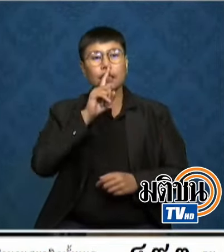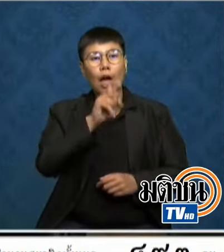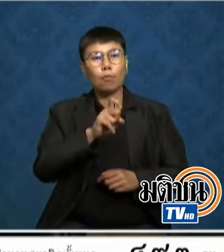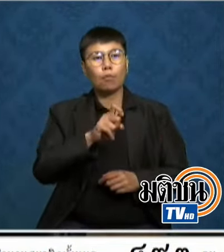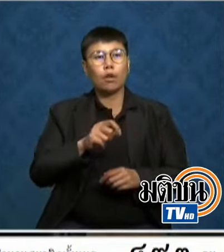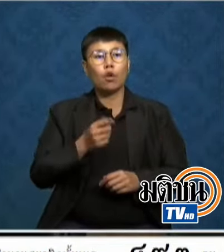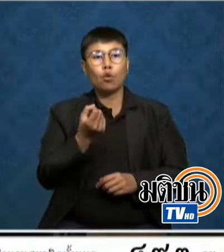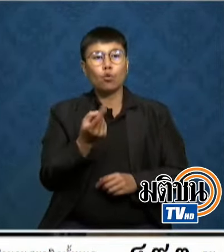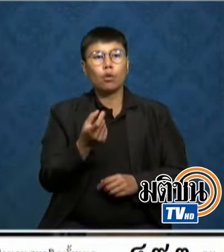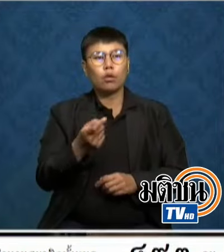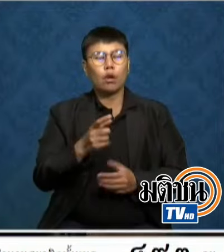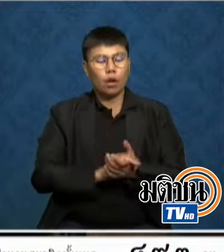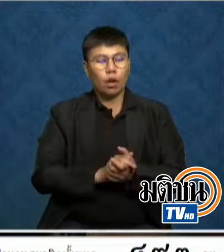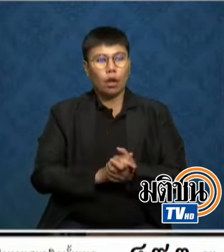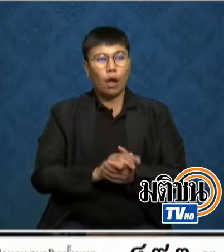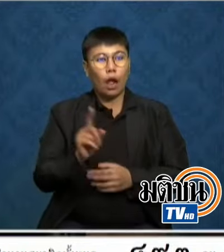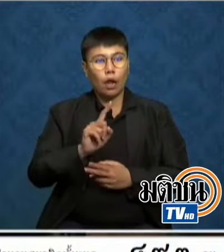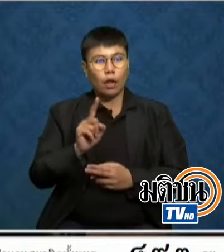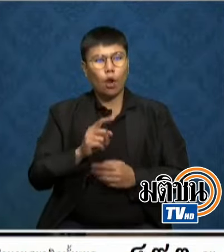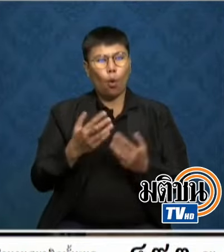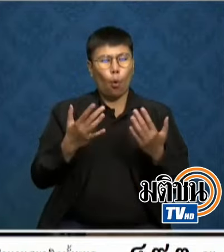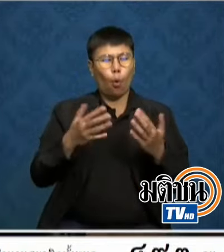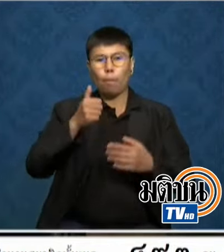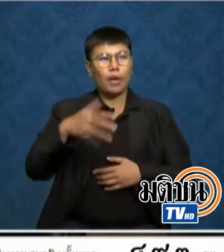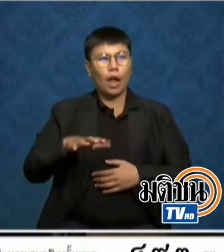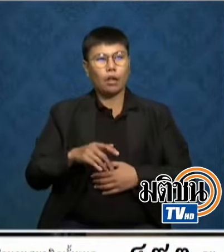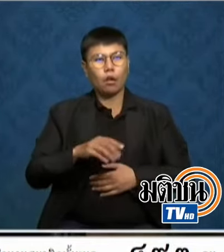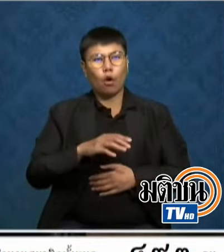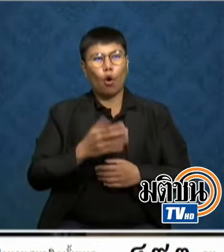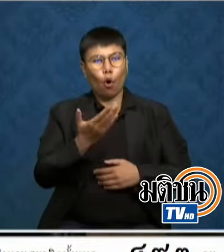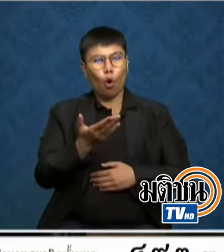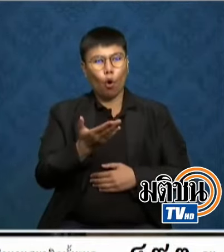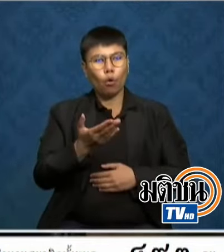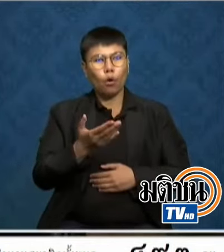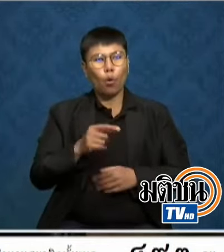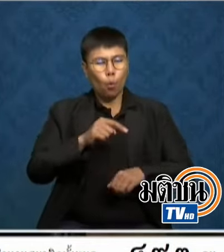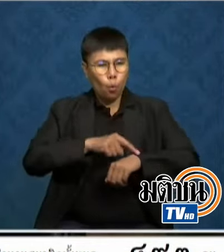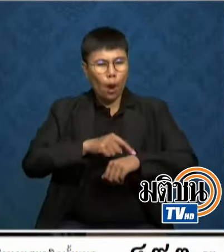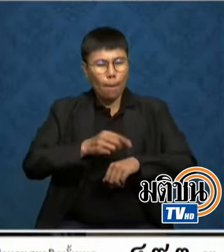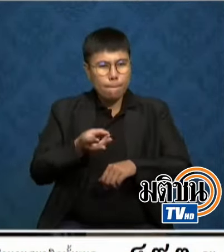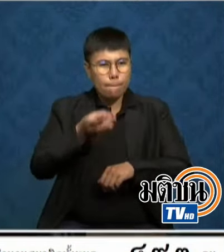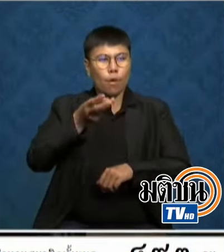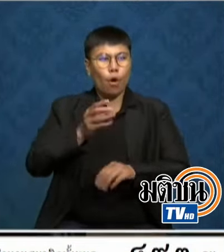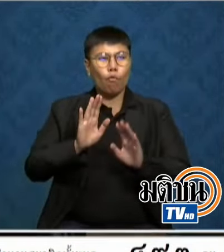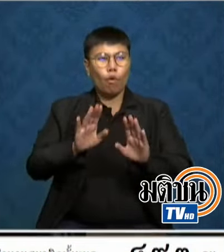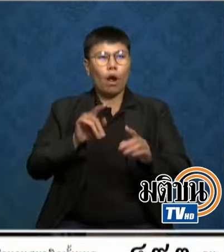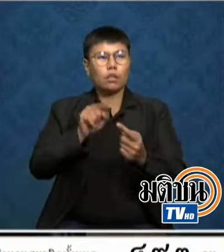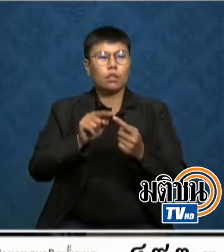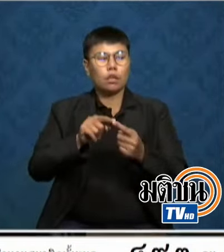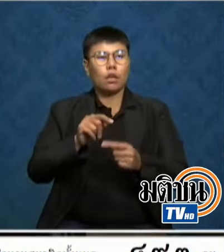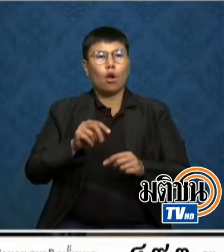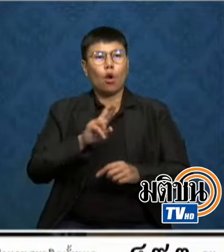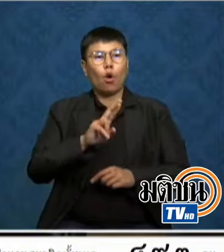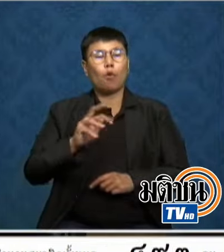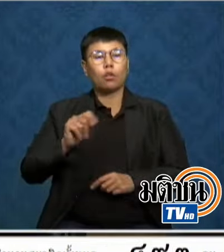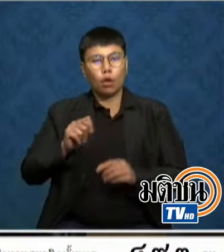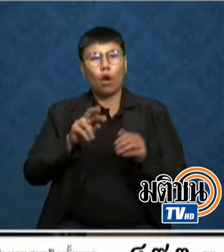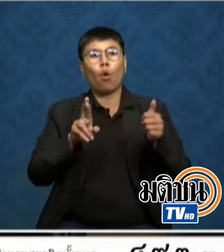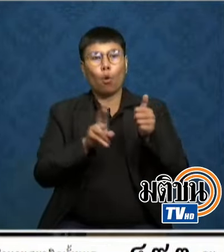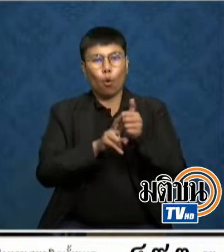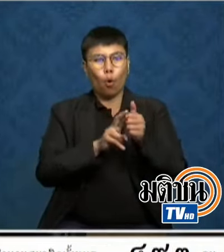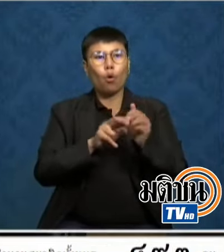ถามสดด้วยวาจามันเป็นเรื่องที่รอไม่ได้จริงๆครับท่านประธานยังไงก็ขอใช้ระยะเวลาสั้นๆในการฝากท่านประธานไปถึงท่านนายกรัฐมนตรีและรองนายกรัฐมนตรี